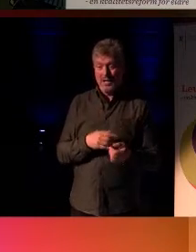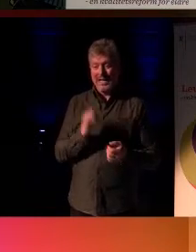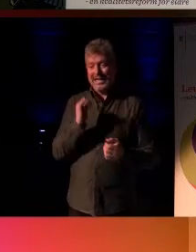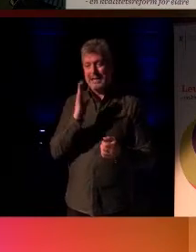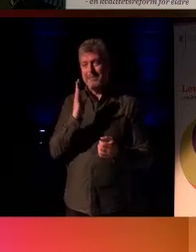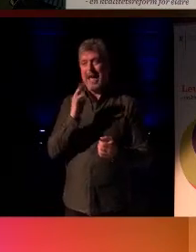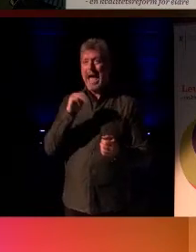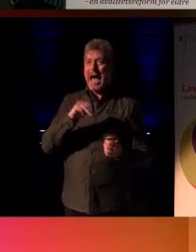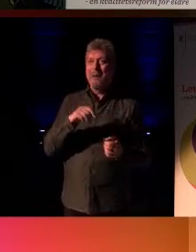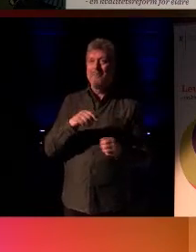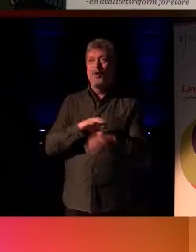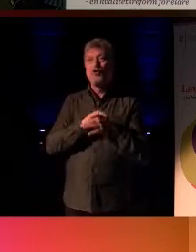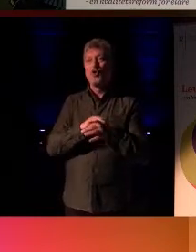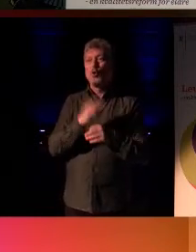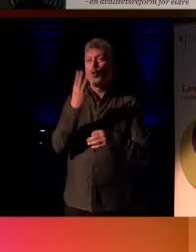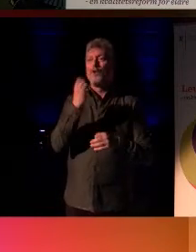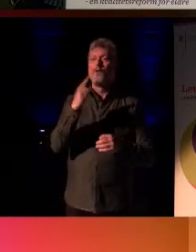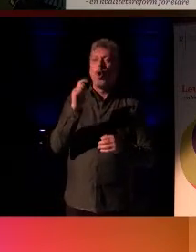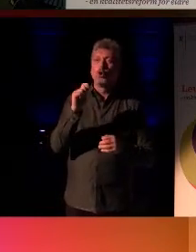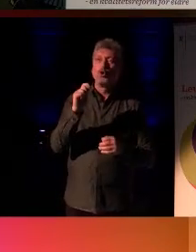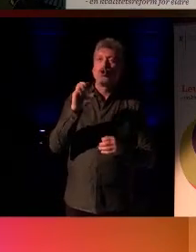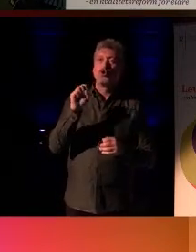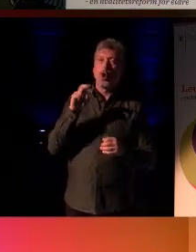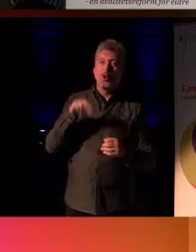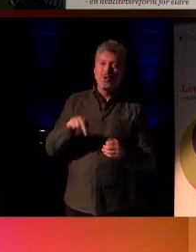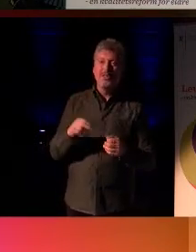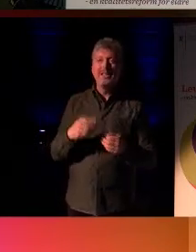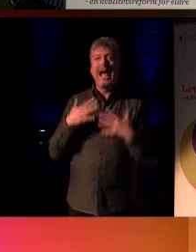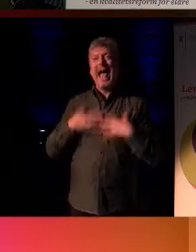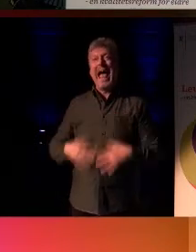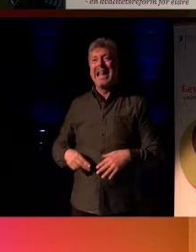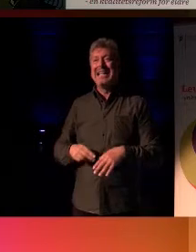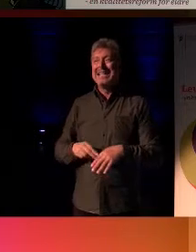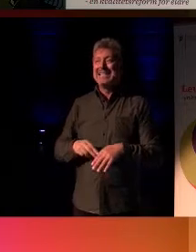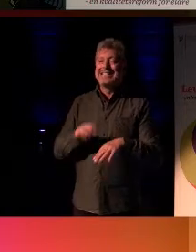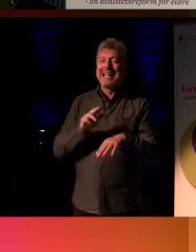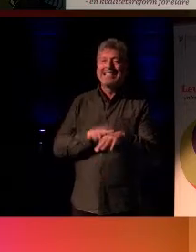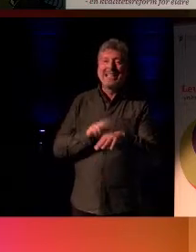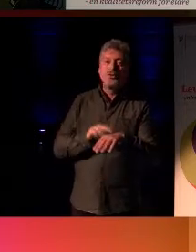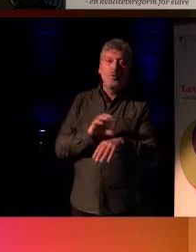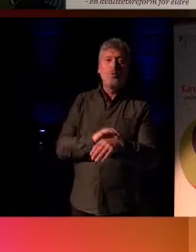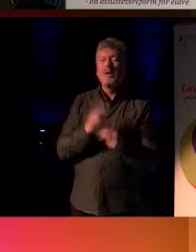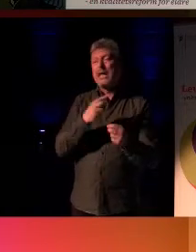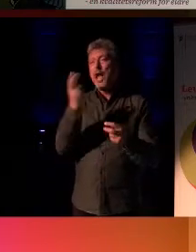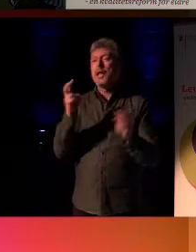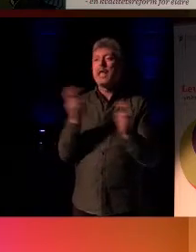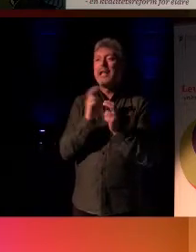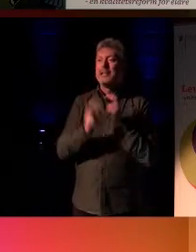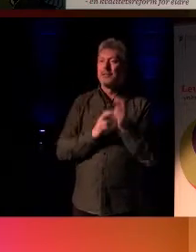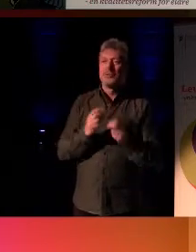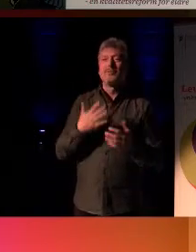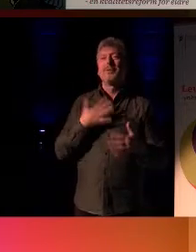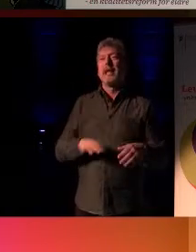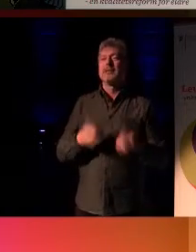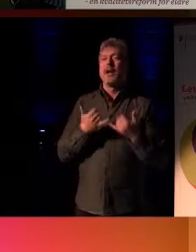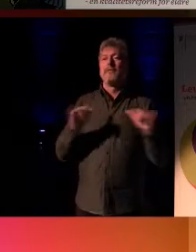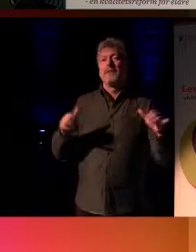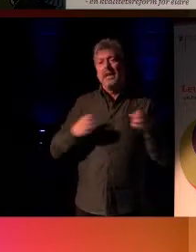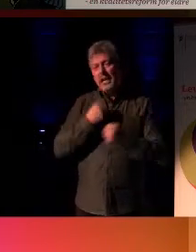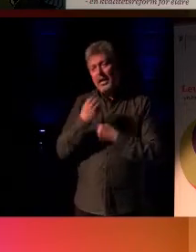Dr. Watson, det kan være helsesensorer, et eller annet elektronisk, som aller helst skal